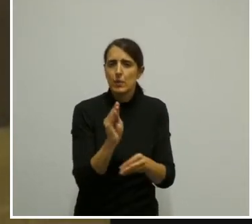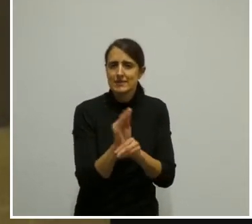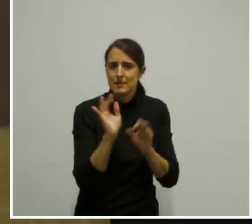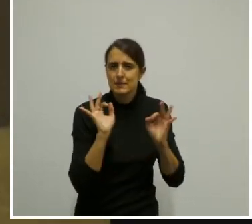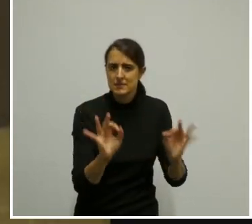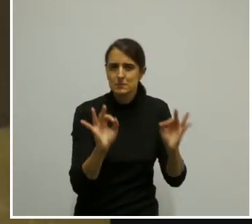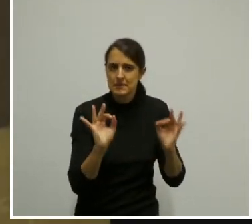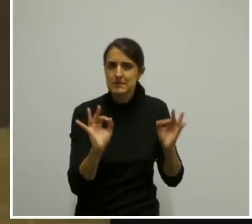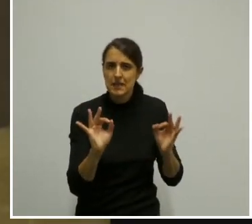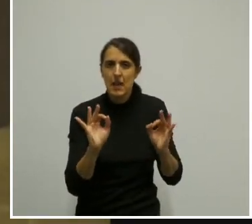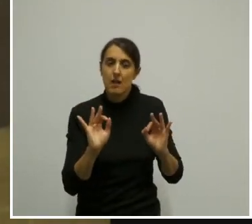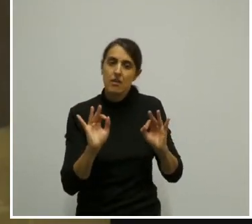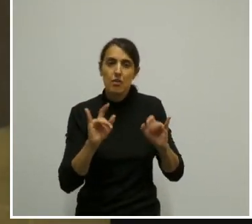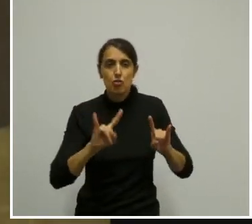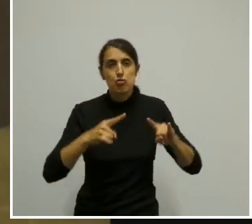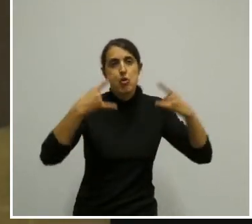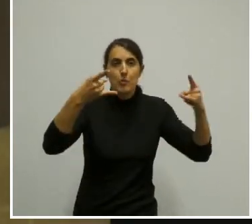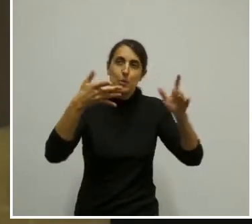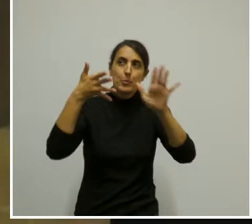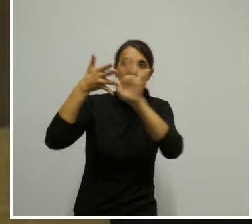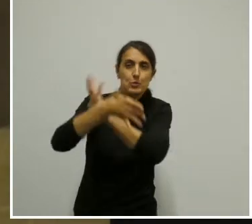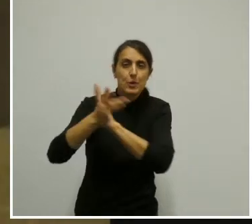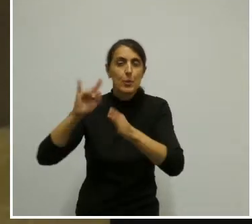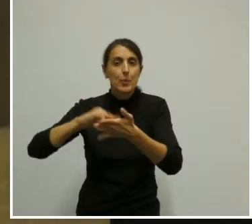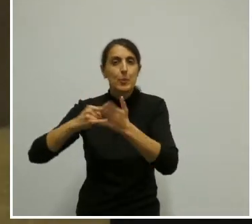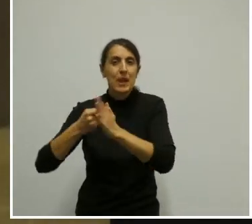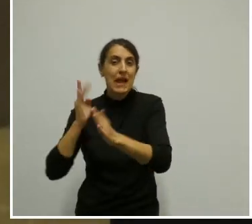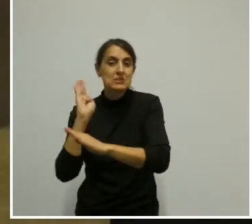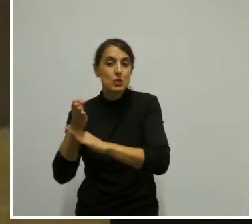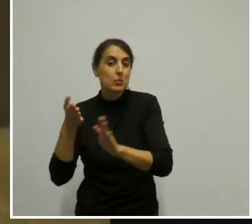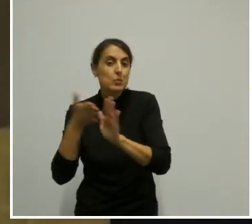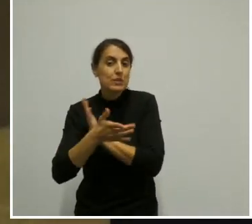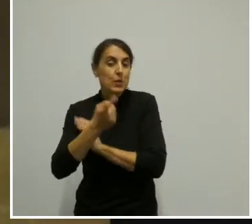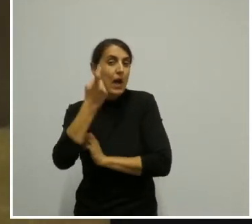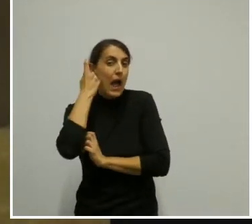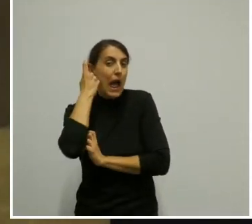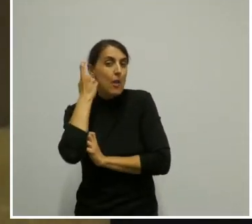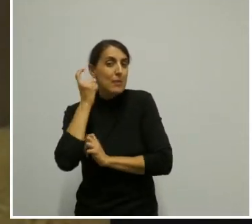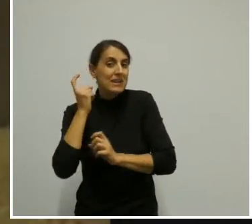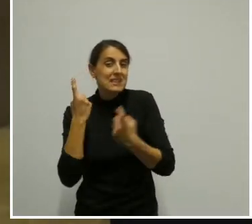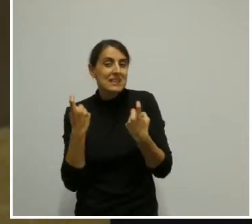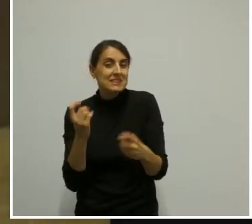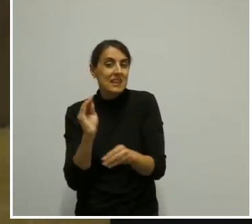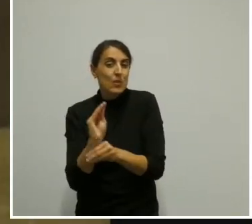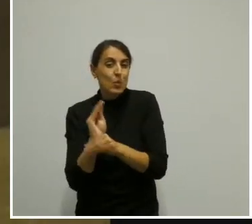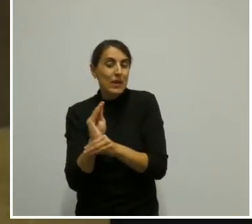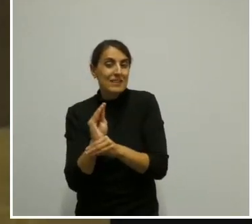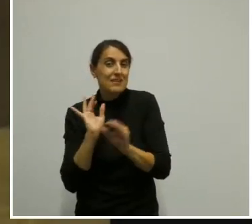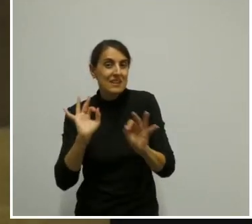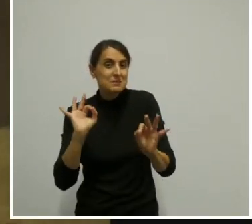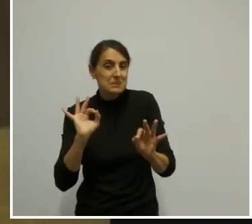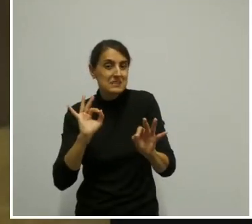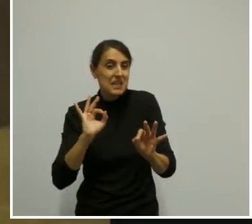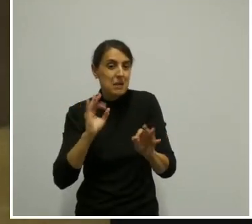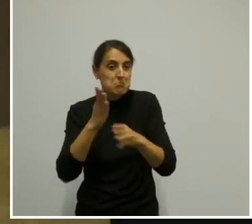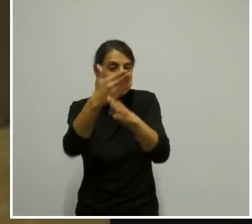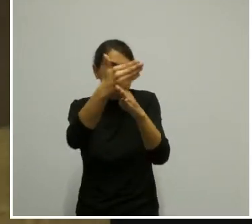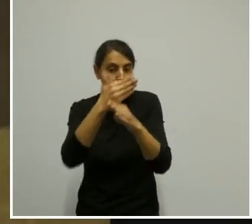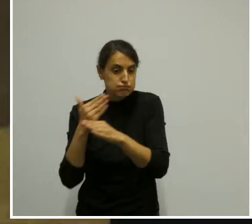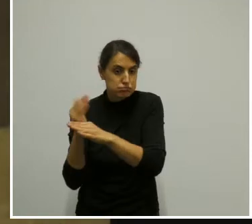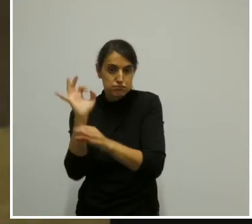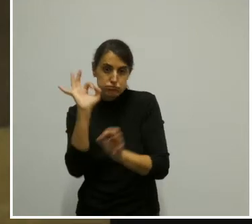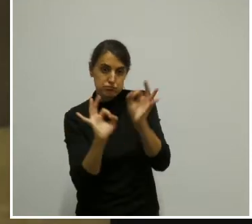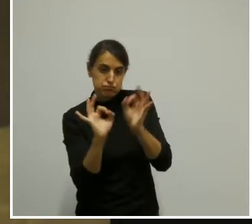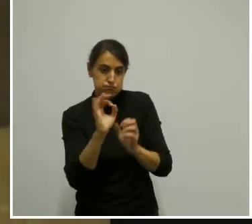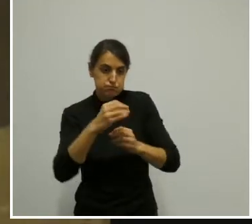s'ha doblat pel tema del pla de xoc per no redistribuir-los dins del districte, a nivell personal o a